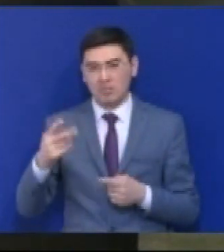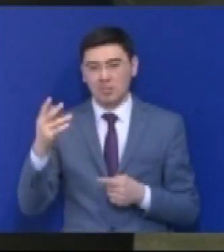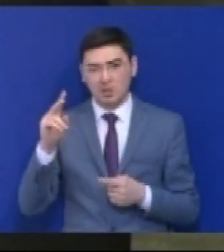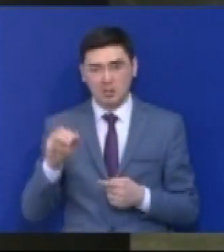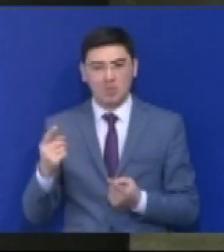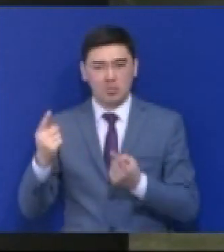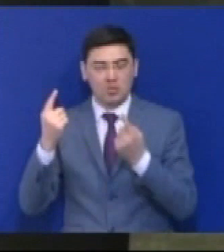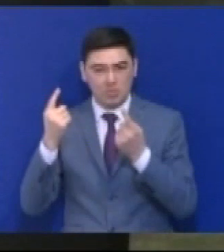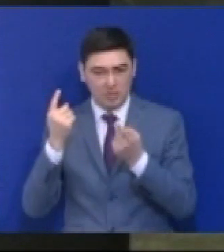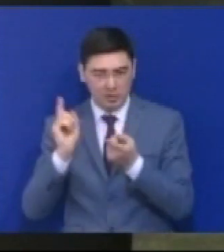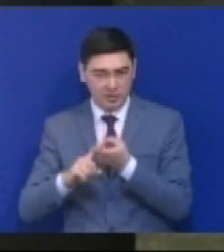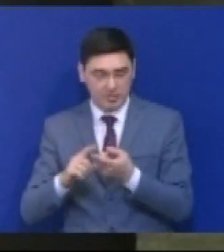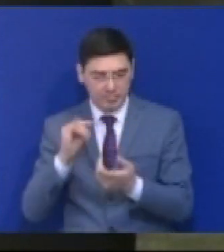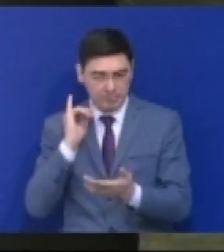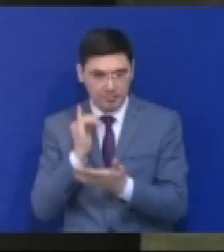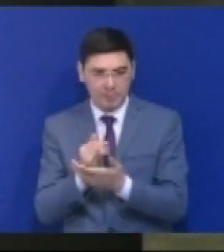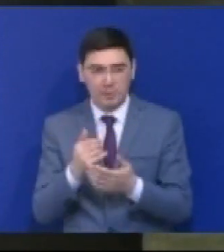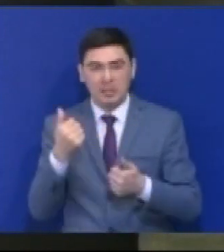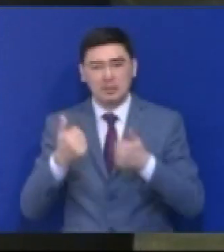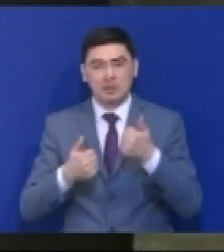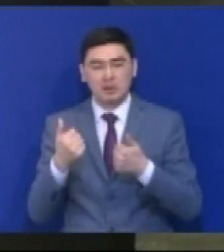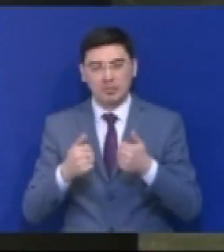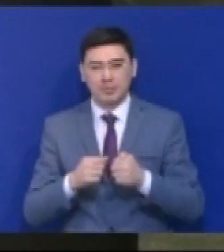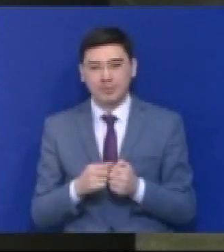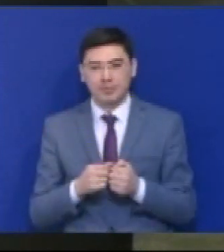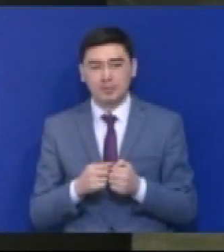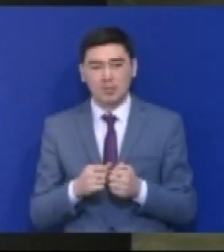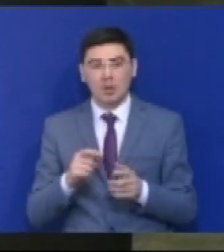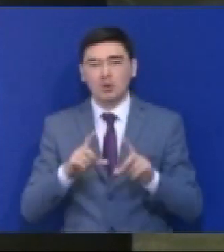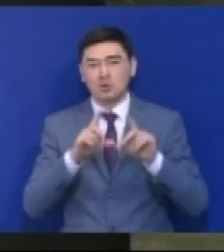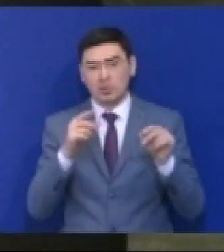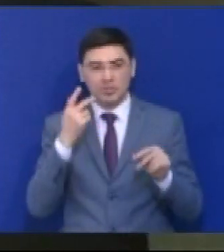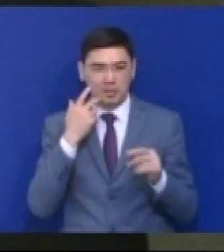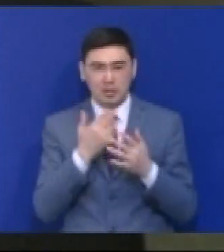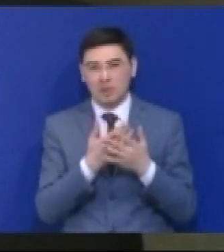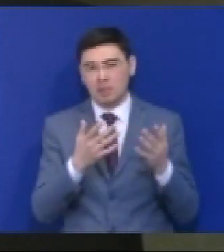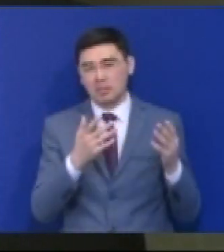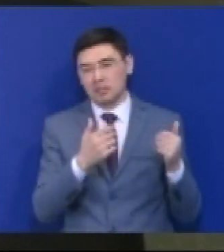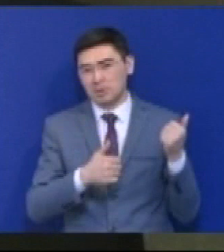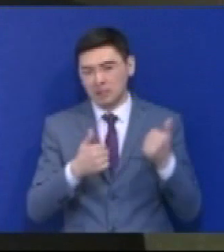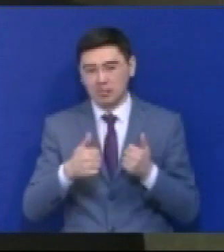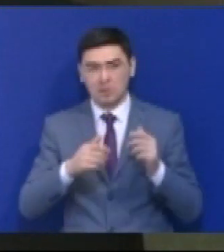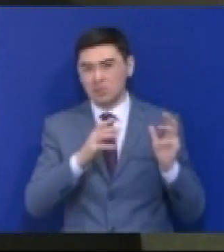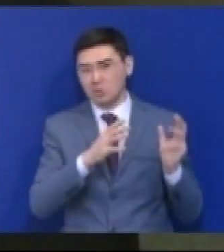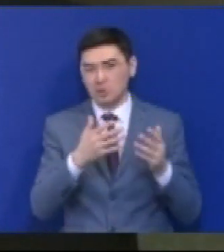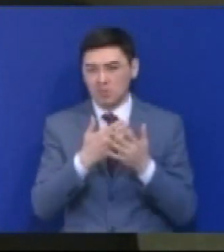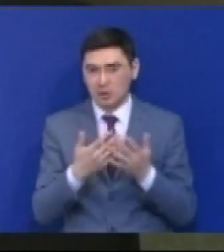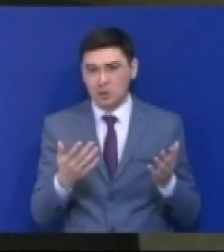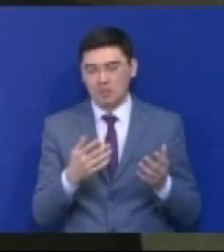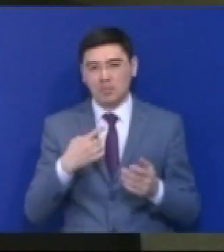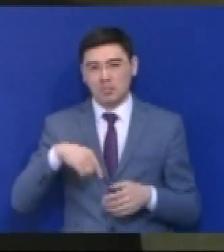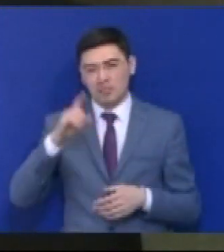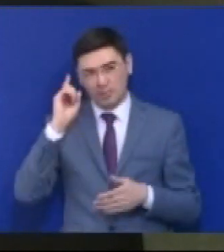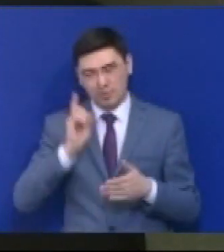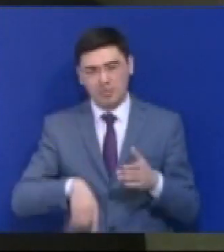жизни, развития физической культуры и спорта в нашей школе проводятся различные мероприятия. Наш коллектив уверен, что наши девчата